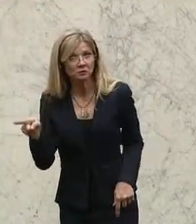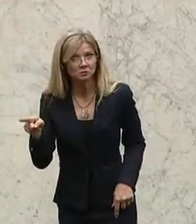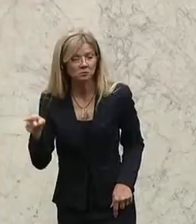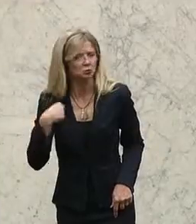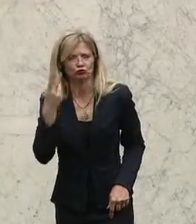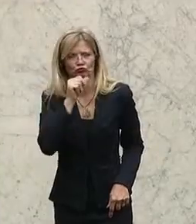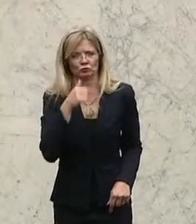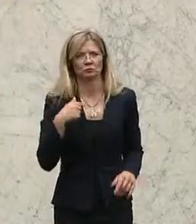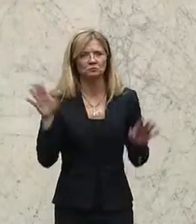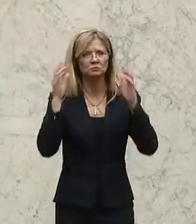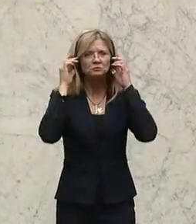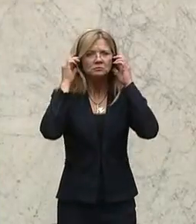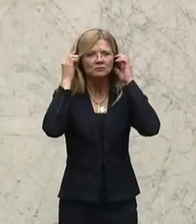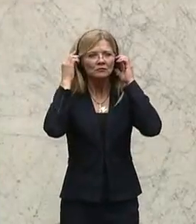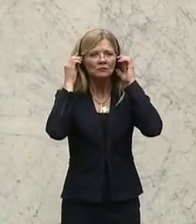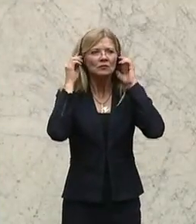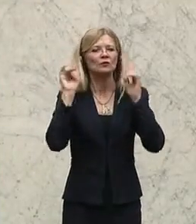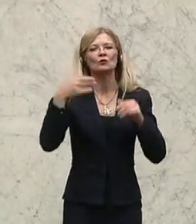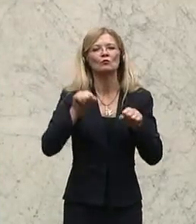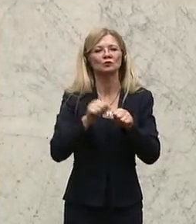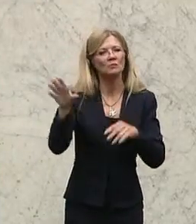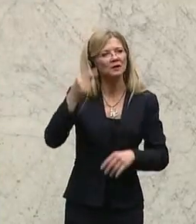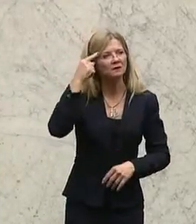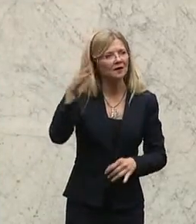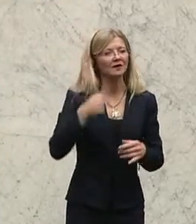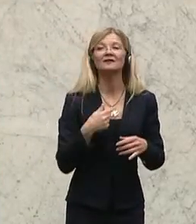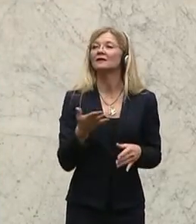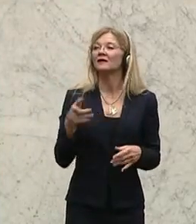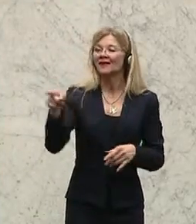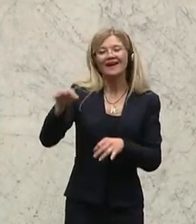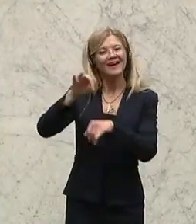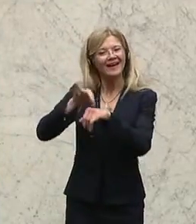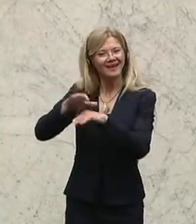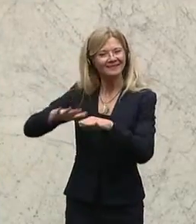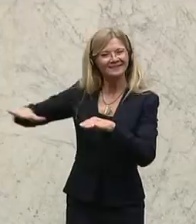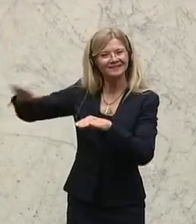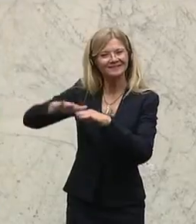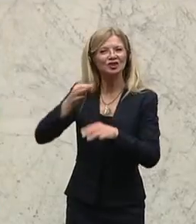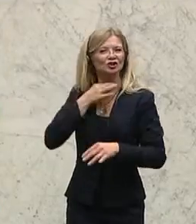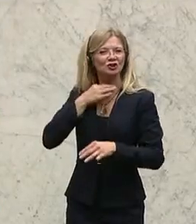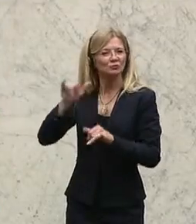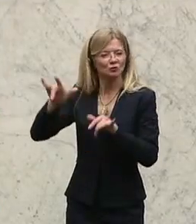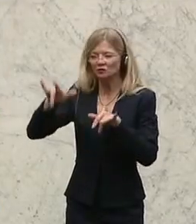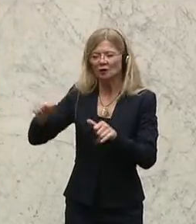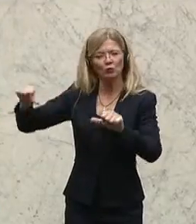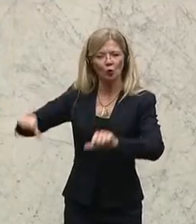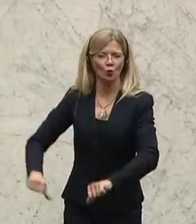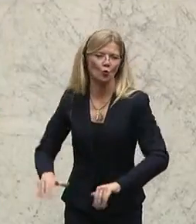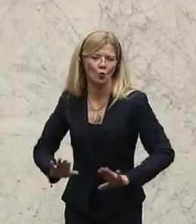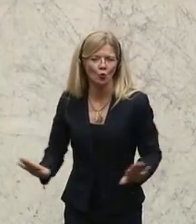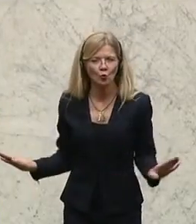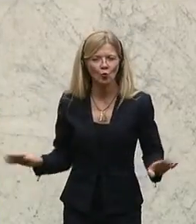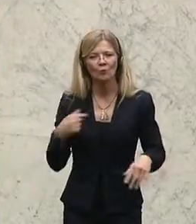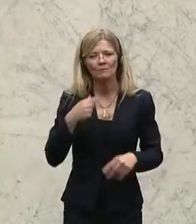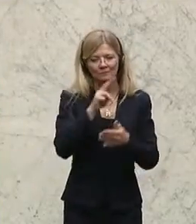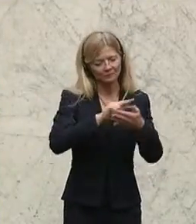nicht. Und wir müssen auch daran denken, dass die Stimmung in der Ärzteschaft, in der österreichischen Ärzteschaft extrem schlecht ist. Wenn ich lese, dass im KAV, also